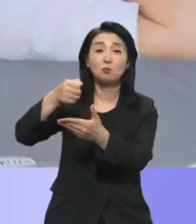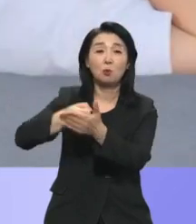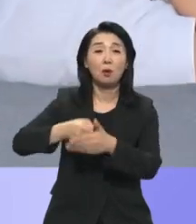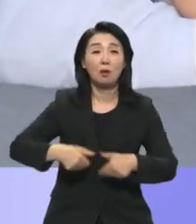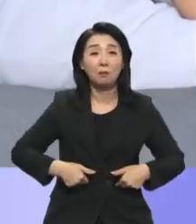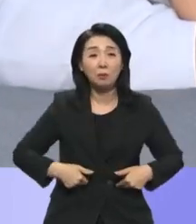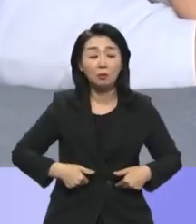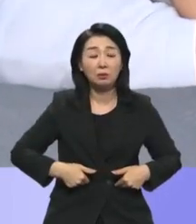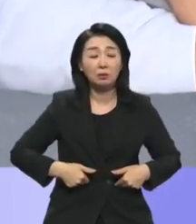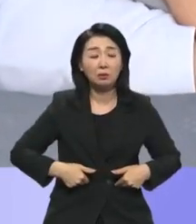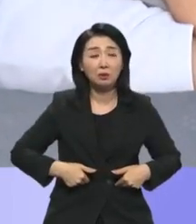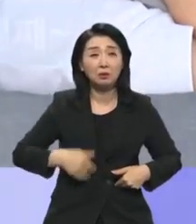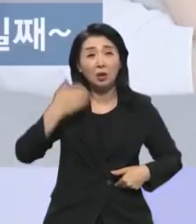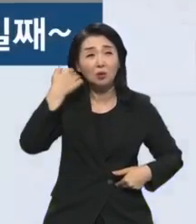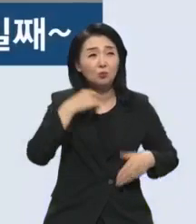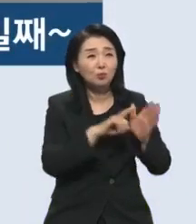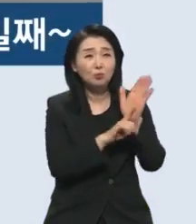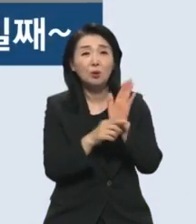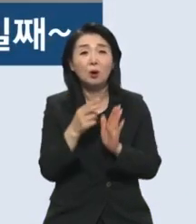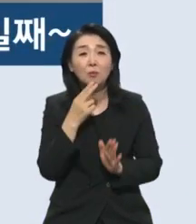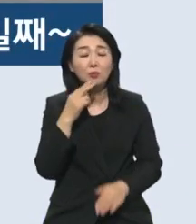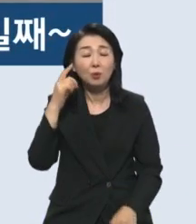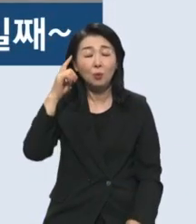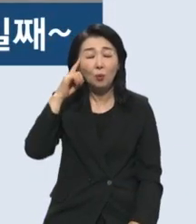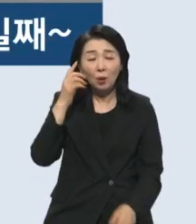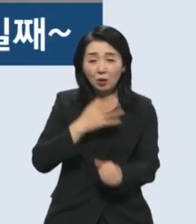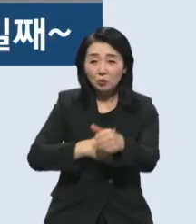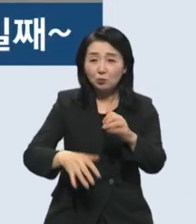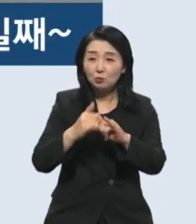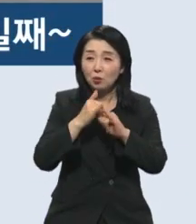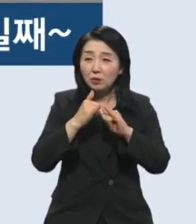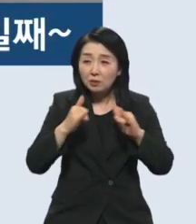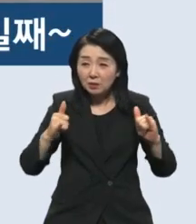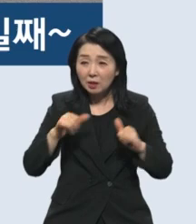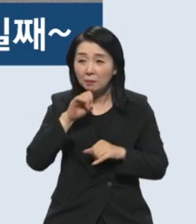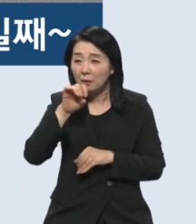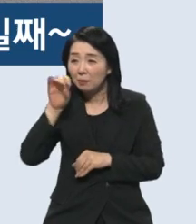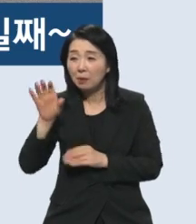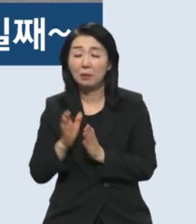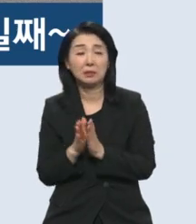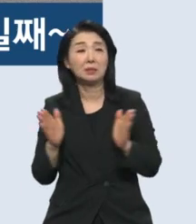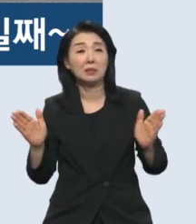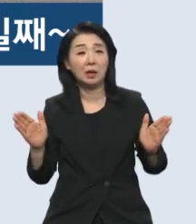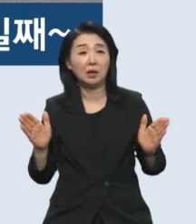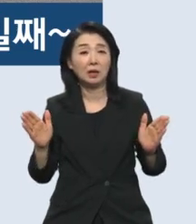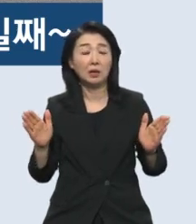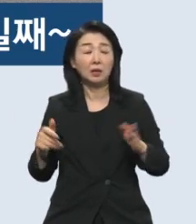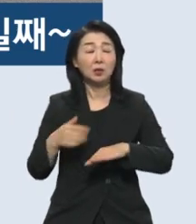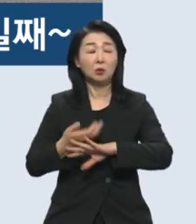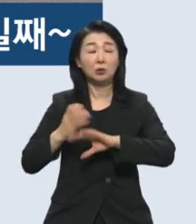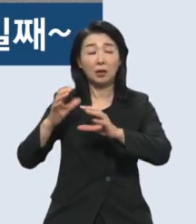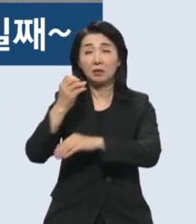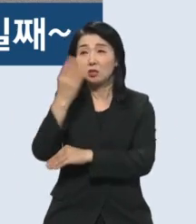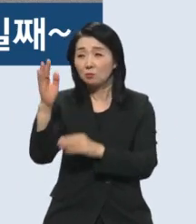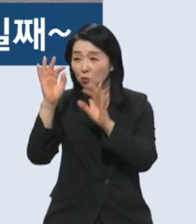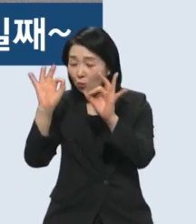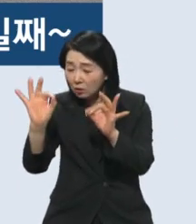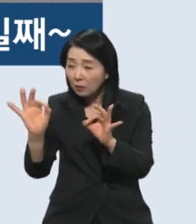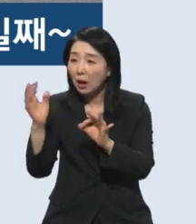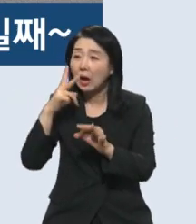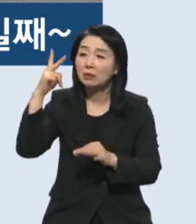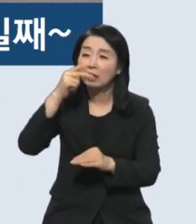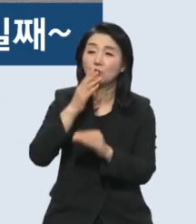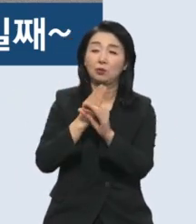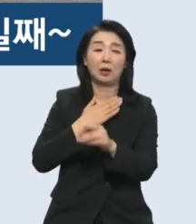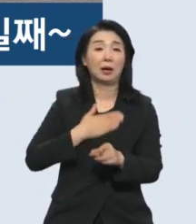알려지지도 않았어요 스몰 스몰 상두동의를 통해서 얘기가 나와 가지고 외신을 타고 이게 알려지기 시작했고 그